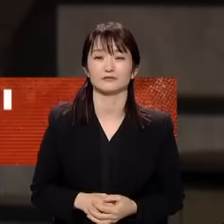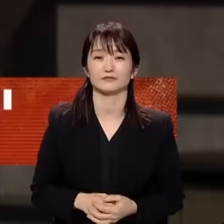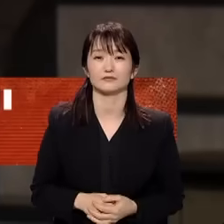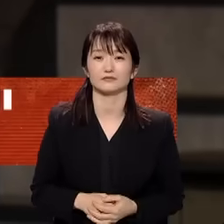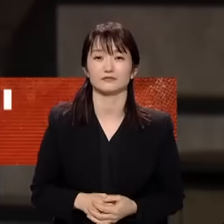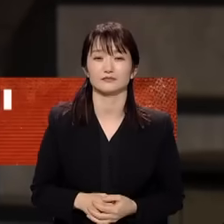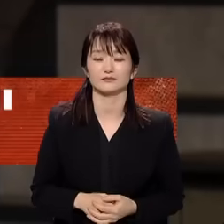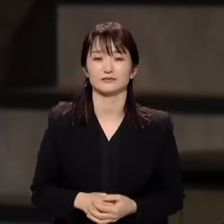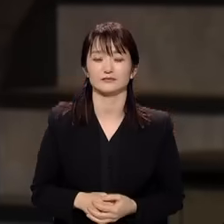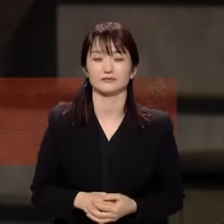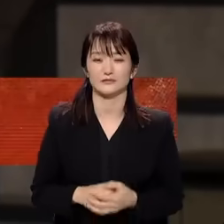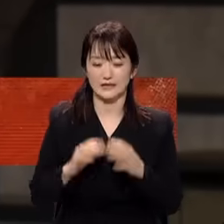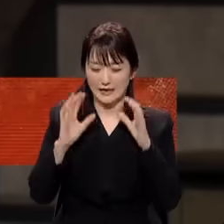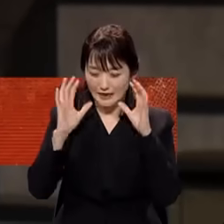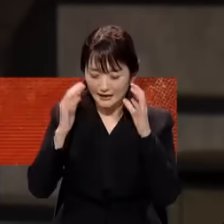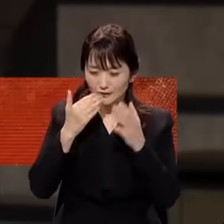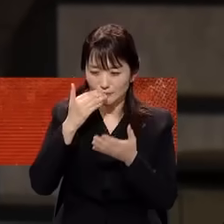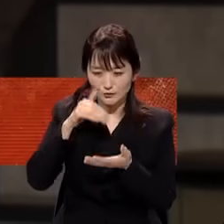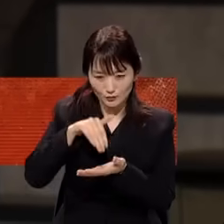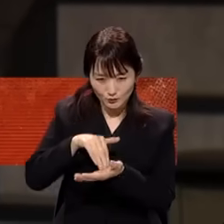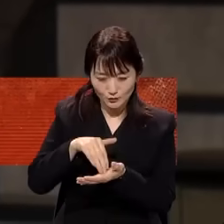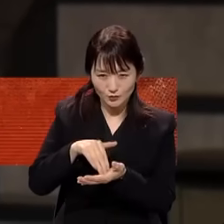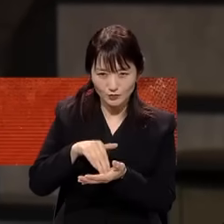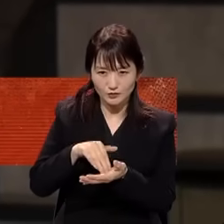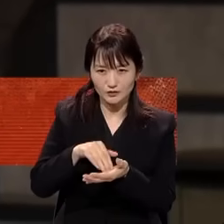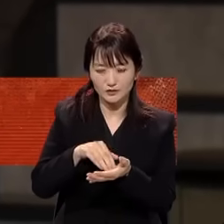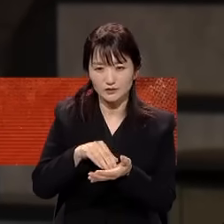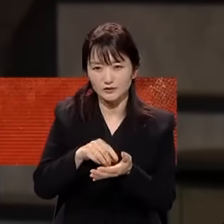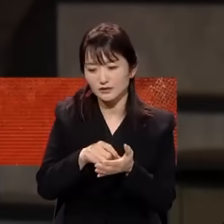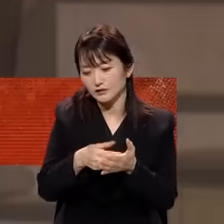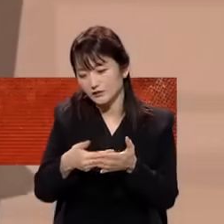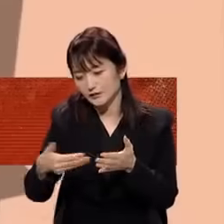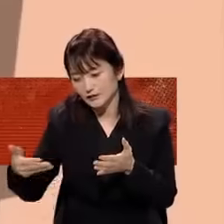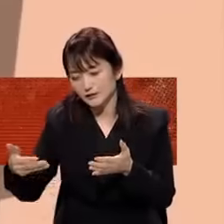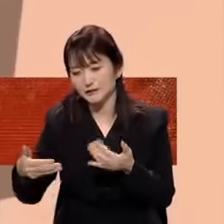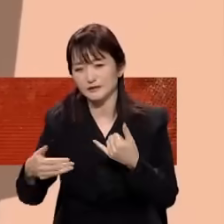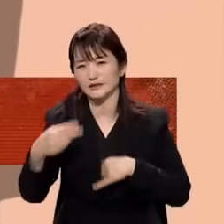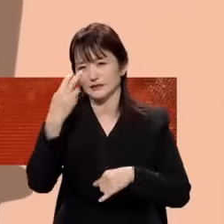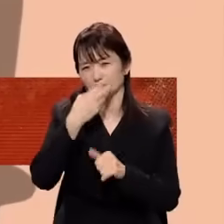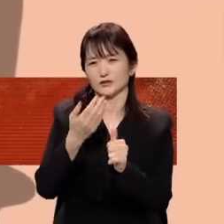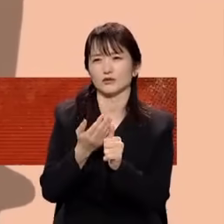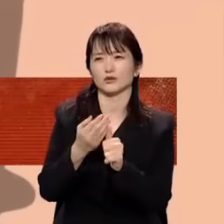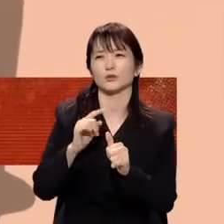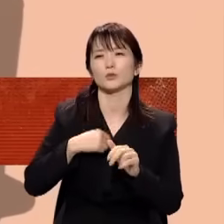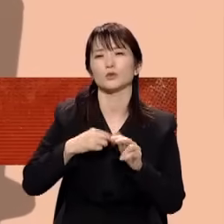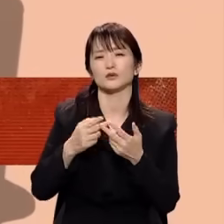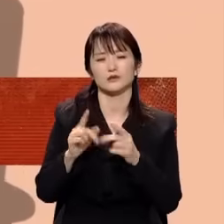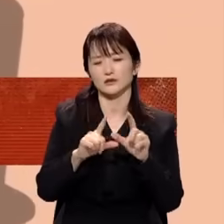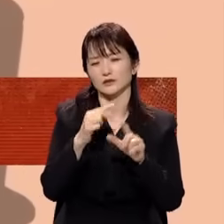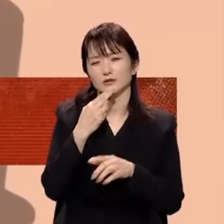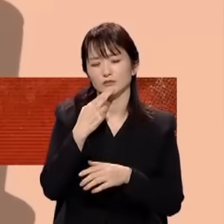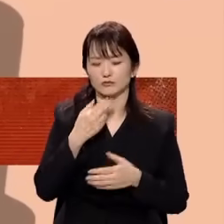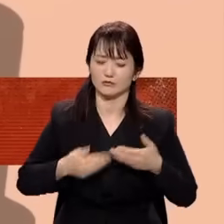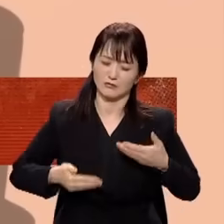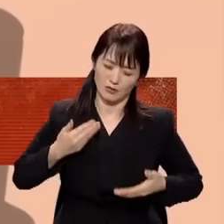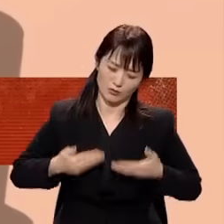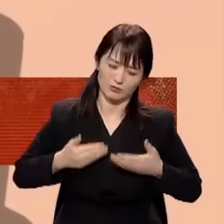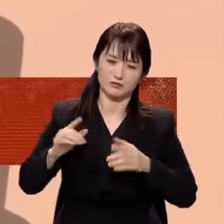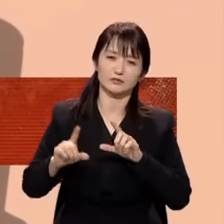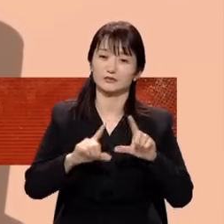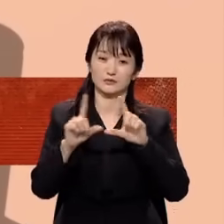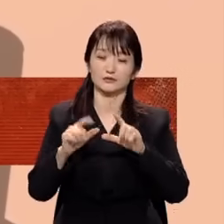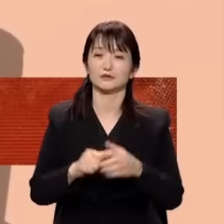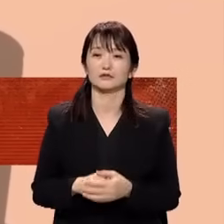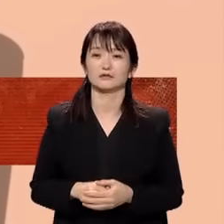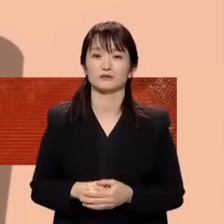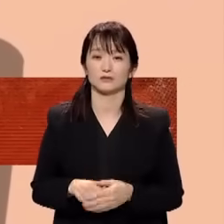애를 키우느라고 이 본인 생활이 하나도 없이 아주 바쁘게 지내고 있다라고 합니다. 뭐 그거야 뭐 모든 엄마들이